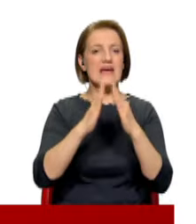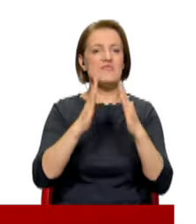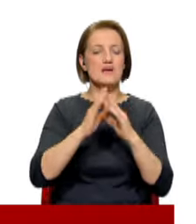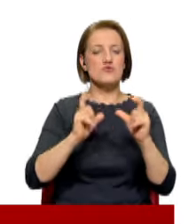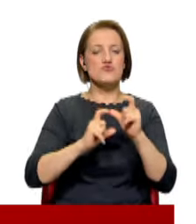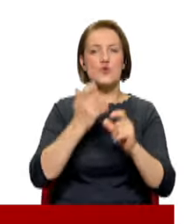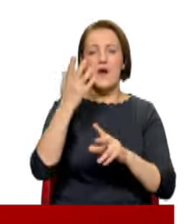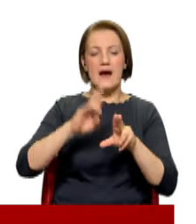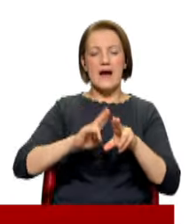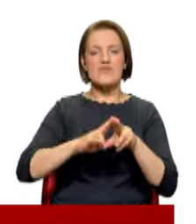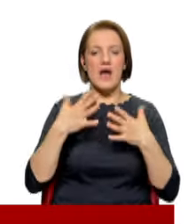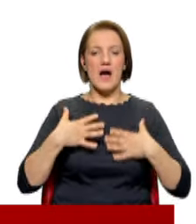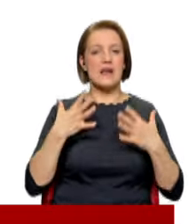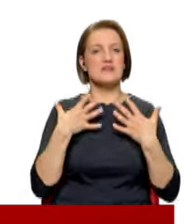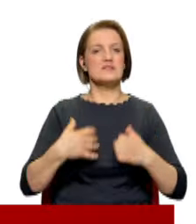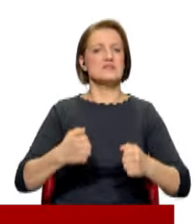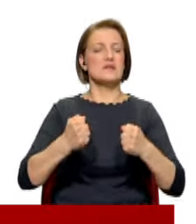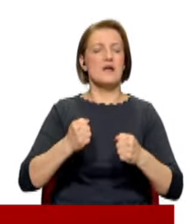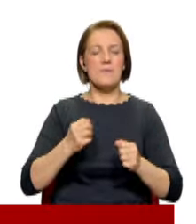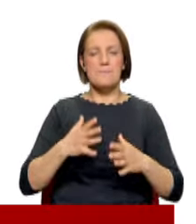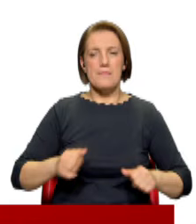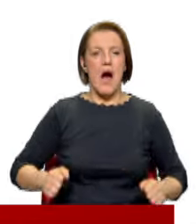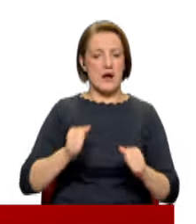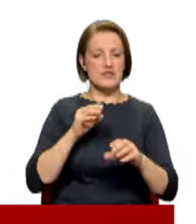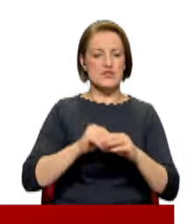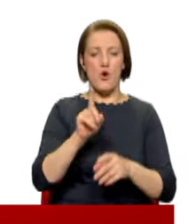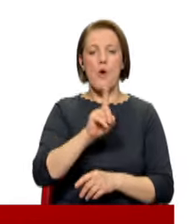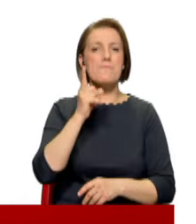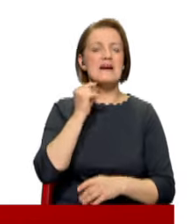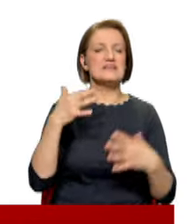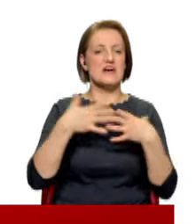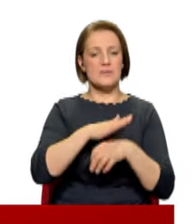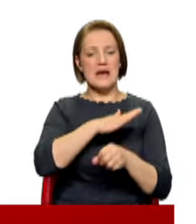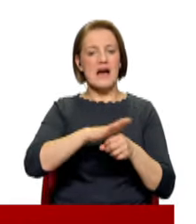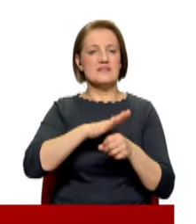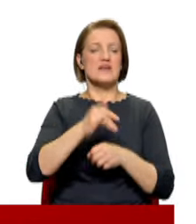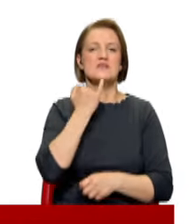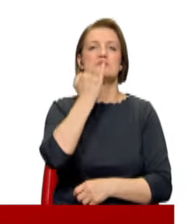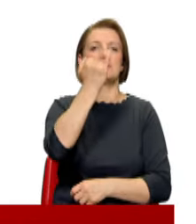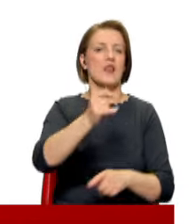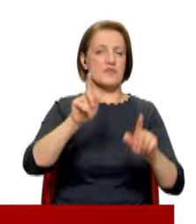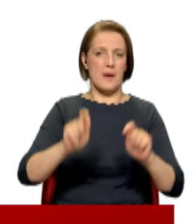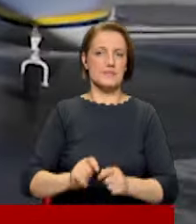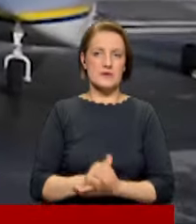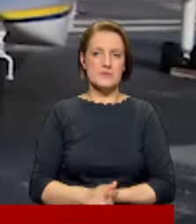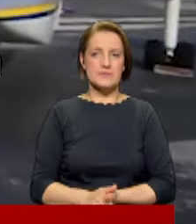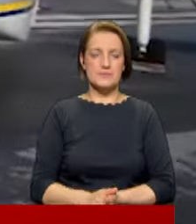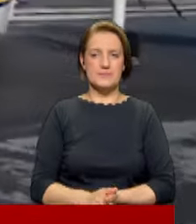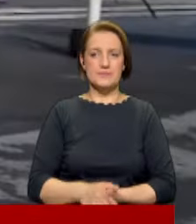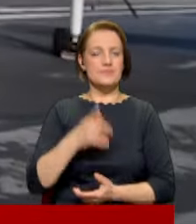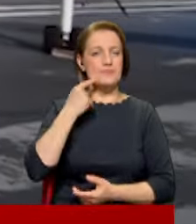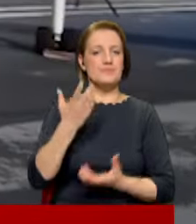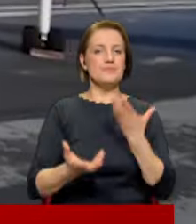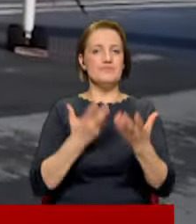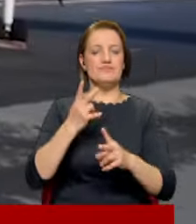Şükrü Karaca Aile Sağlığı Merkezi ve Parkı için 10 Mayıs akşamı Kayseri'ye ziyaret gerçekleştirilmiştir bakanlık